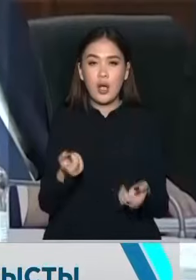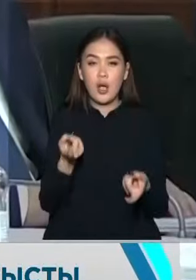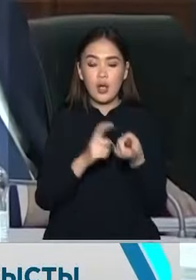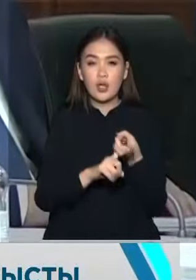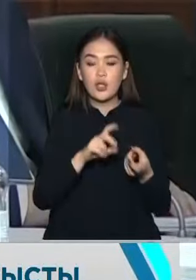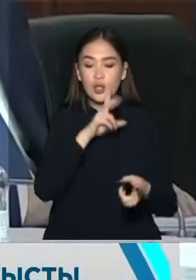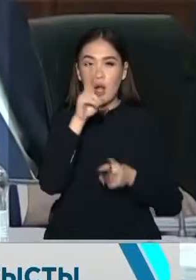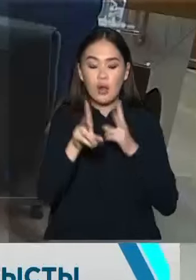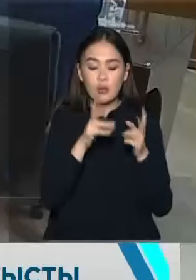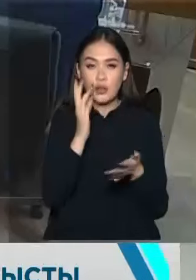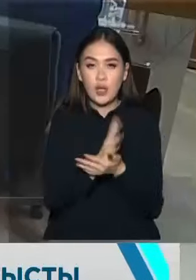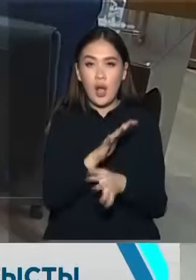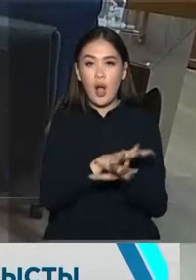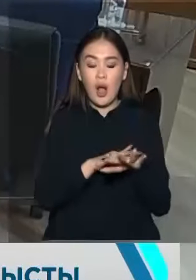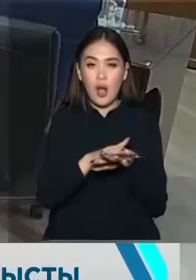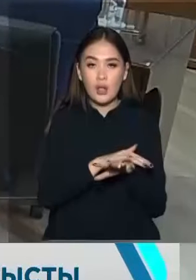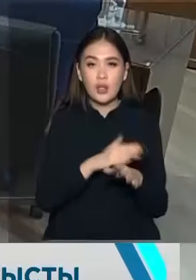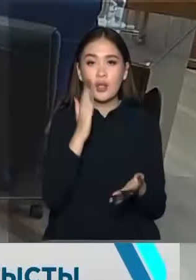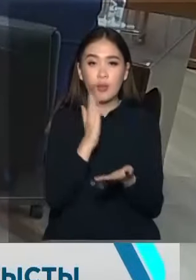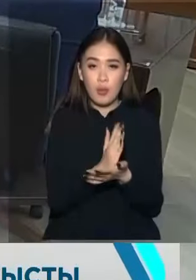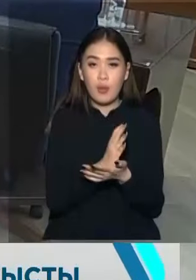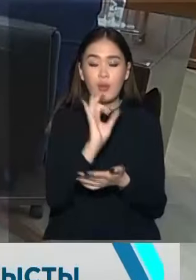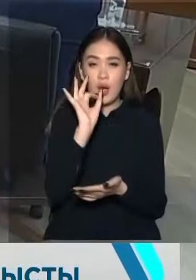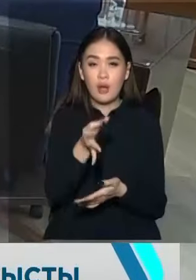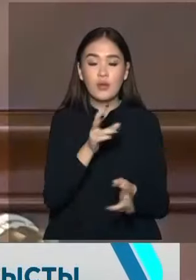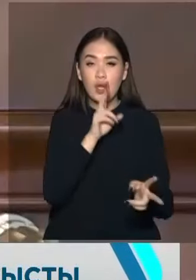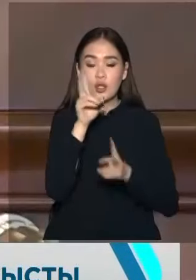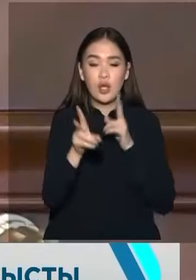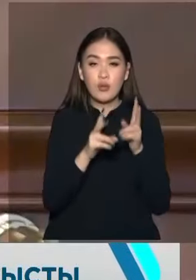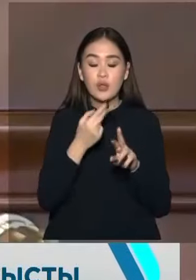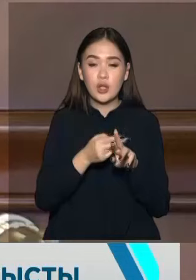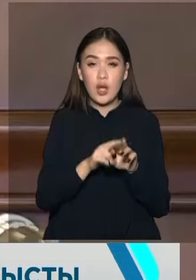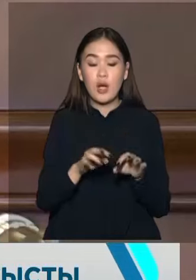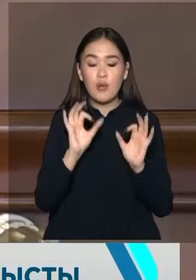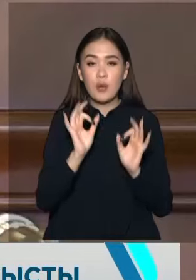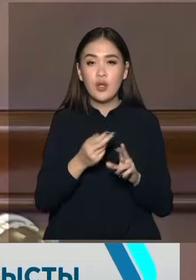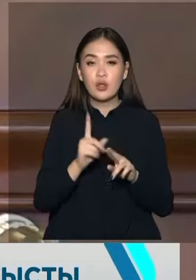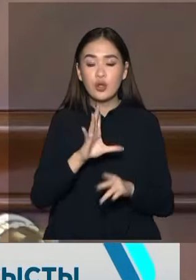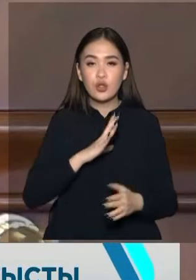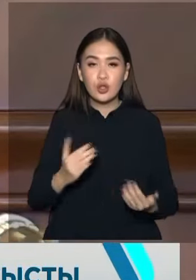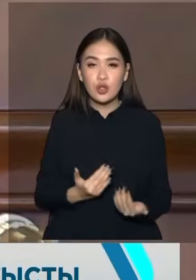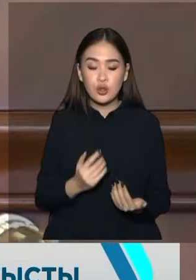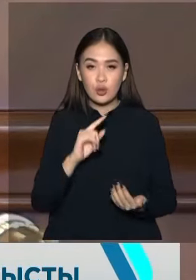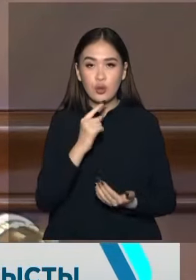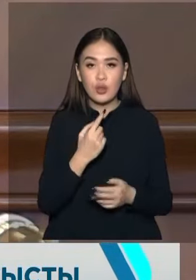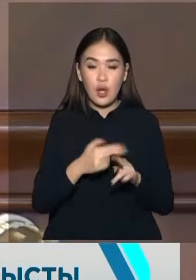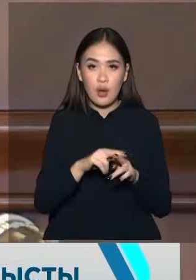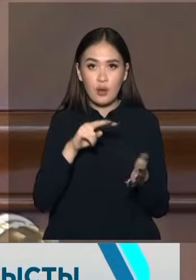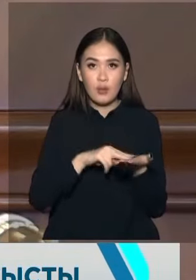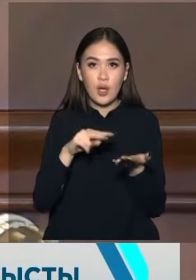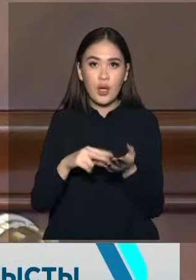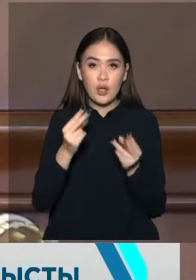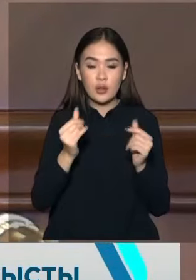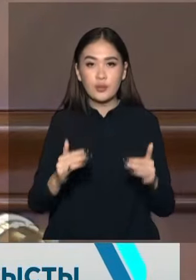айтуда. Халықтың сөзінің жаны бар. Өткені шын мәнінде күн көру қиында барады, баға шарықтап